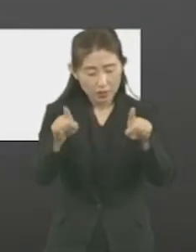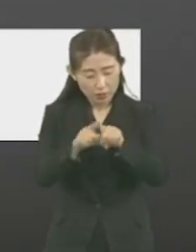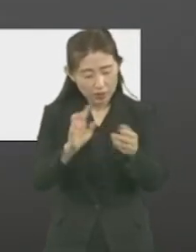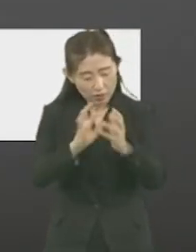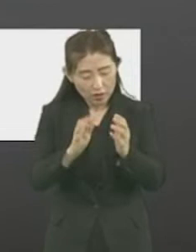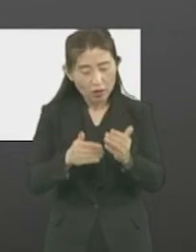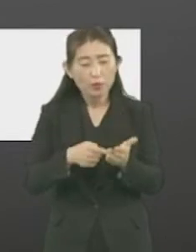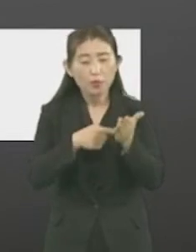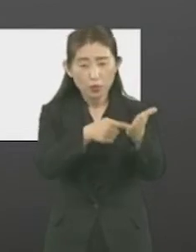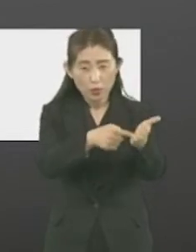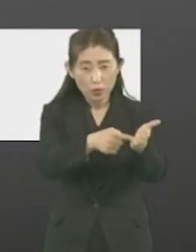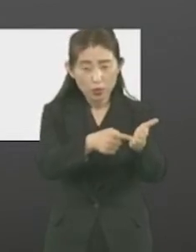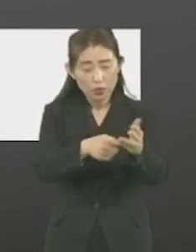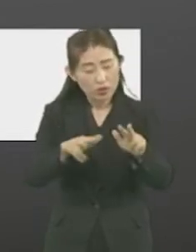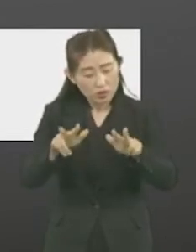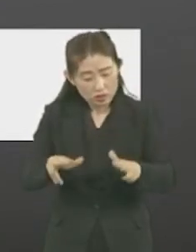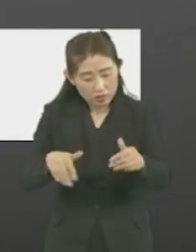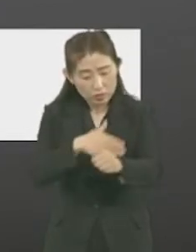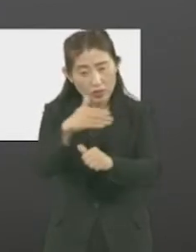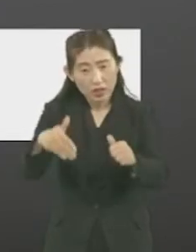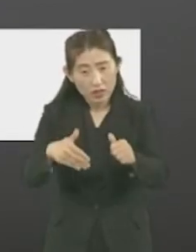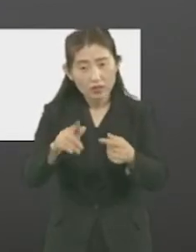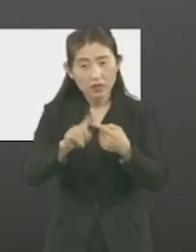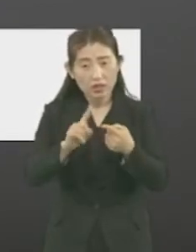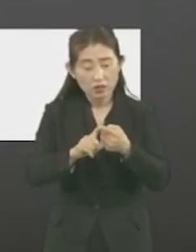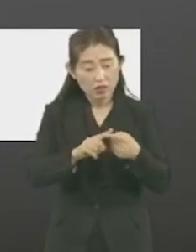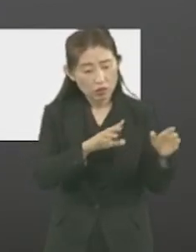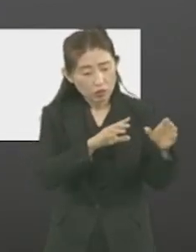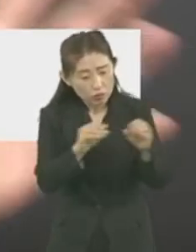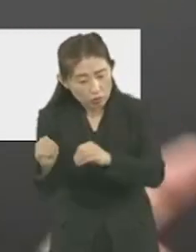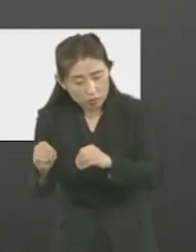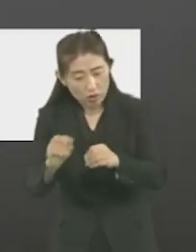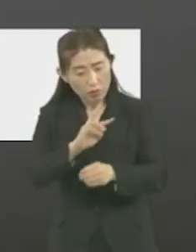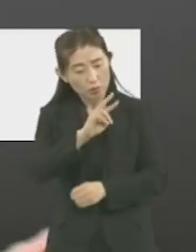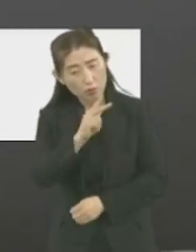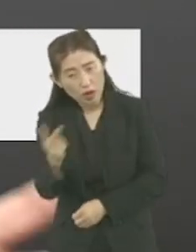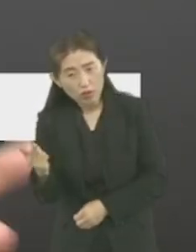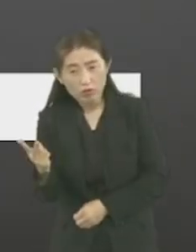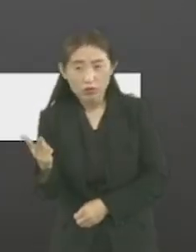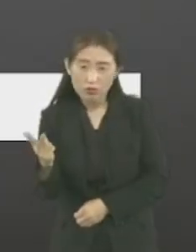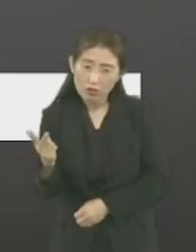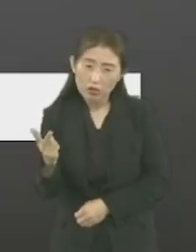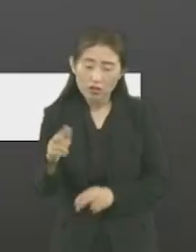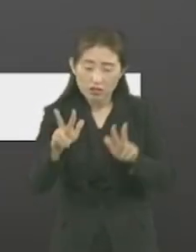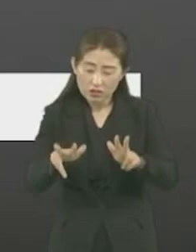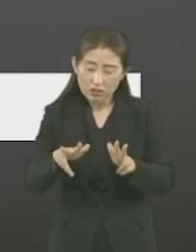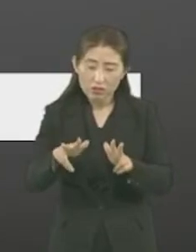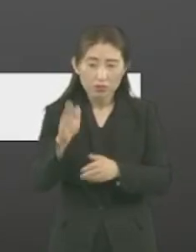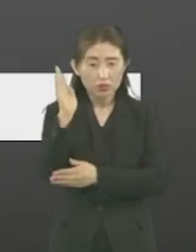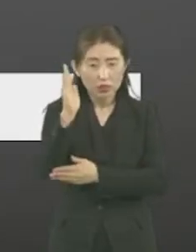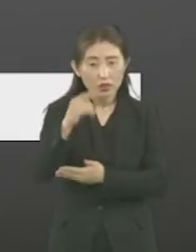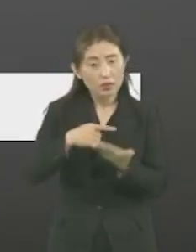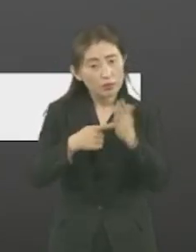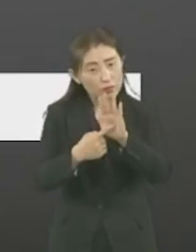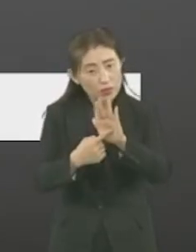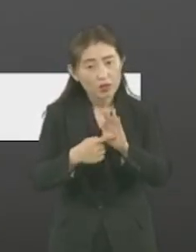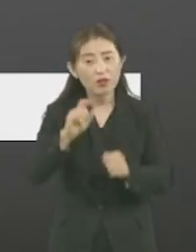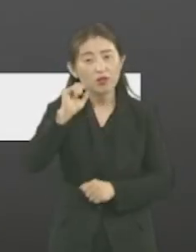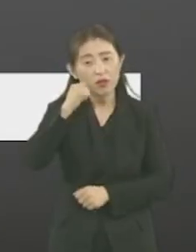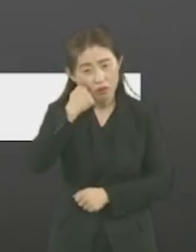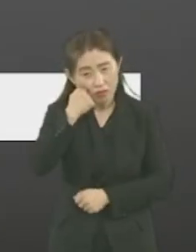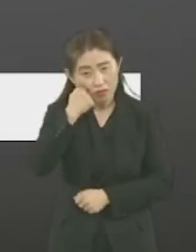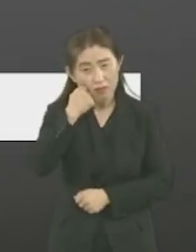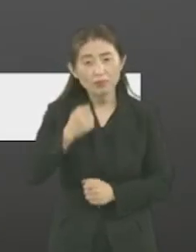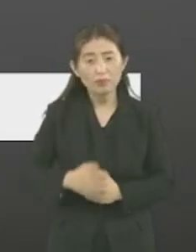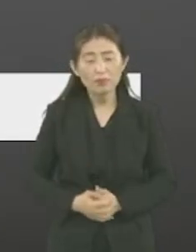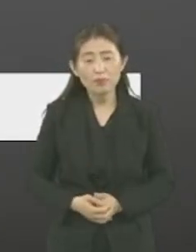하는데 지금 단계에서는 이거를 중단한다거나 변형한다거나 당장 이렇게